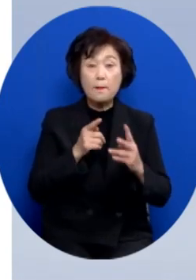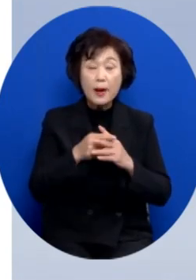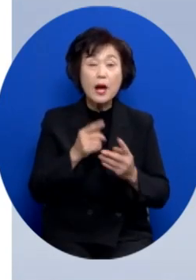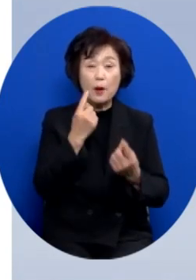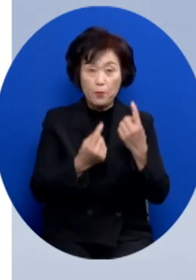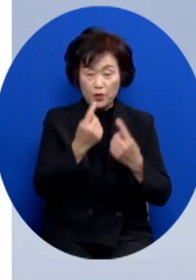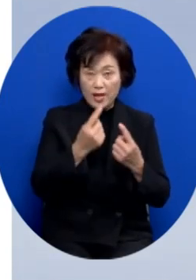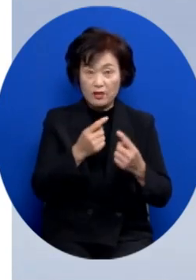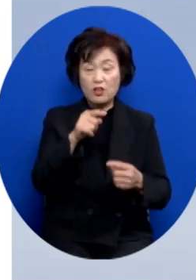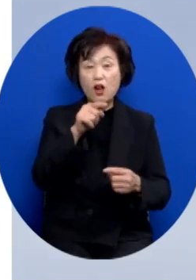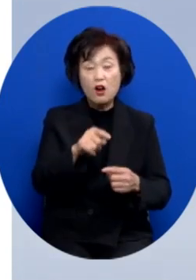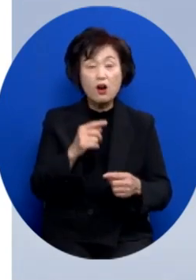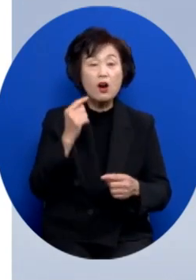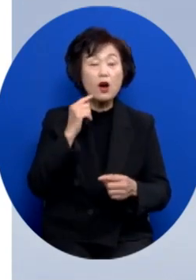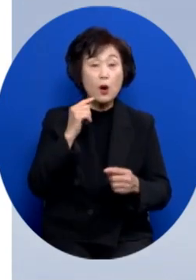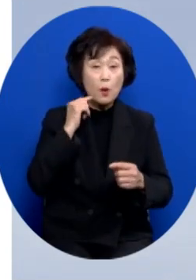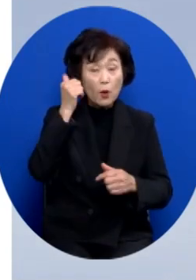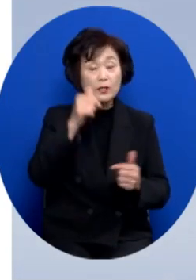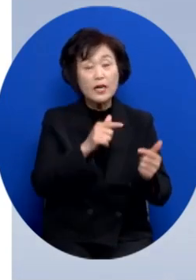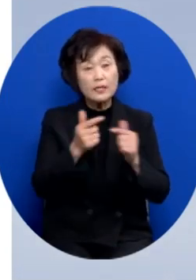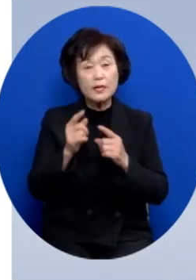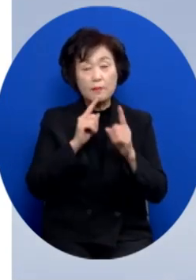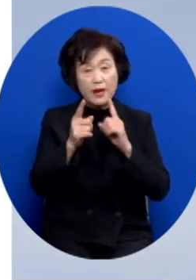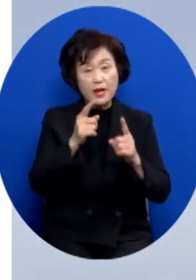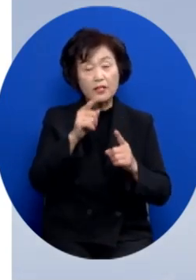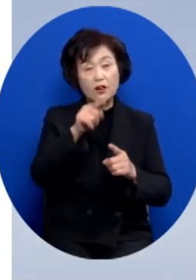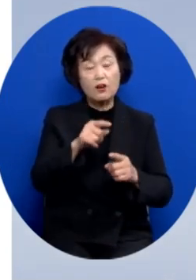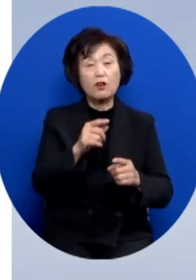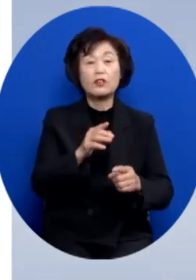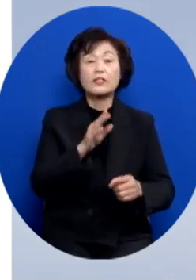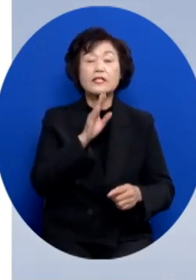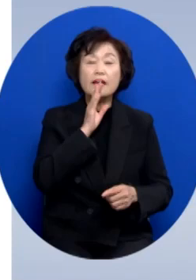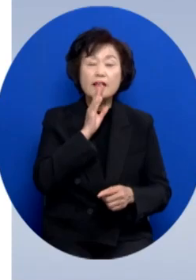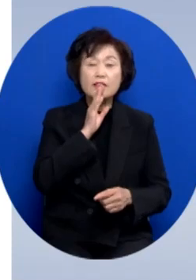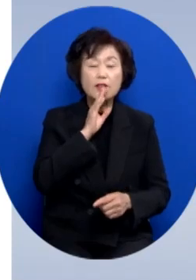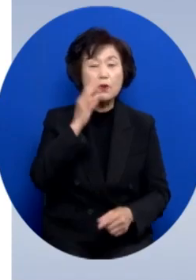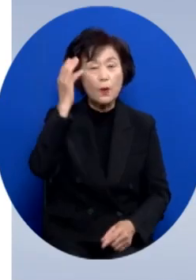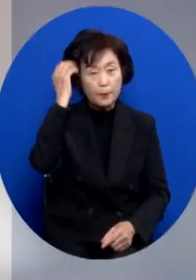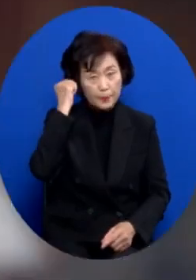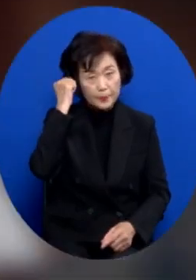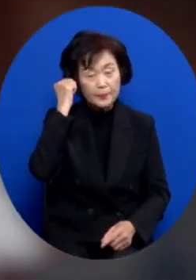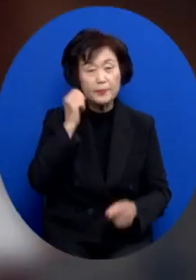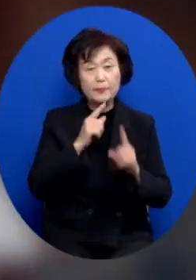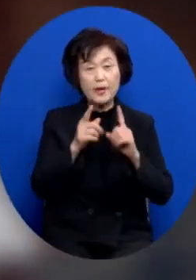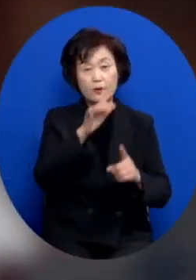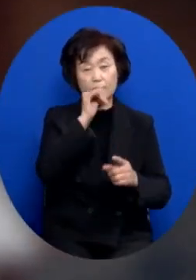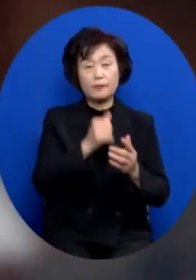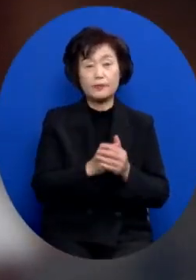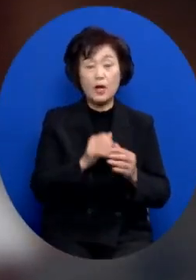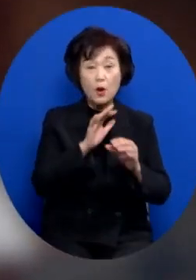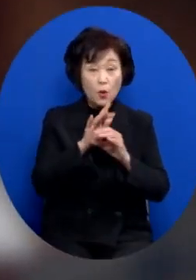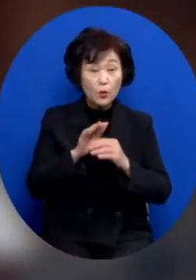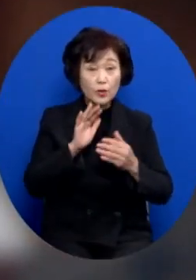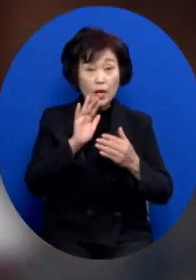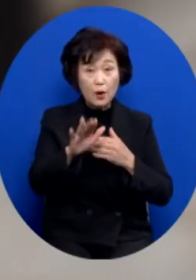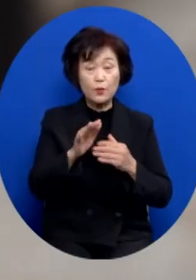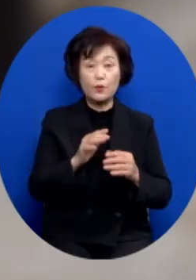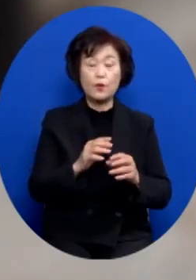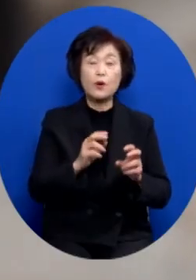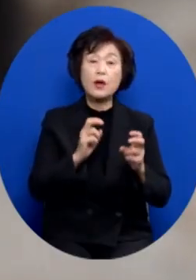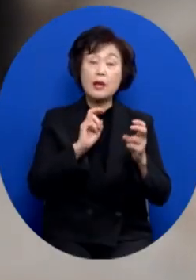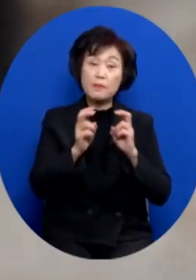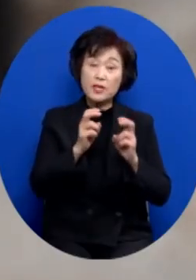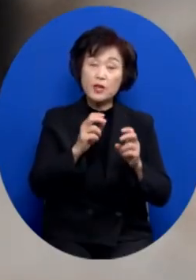허위 정보 개 가운데 절반 정도는 사실로 알고 있는 것으로 나타났습니다 코로나 19 이후 미디어